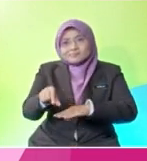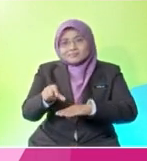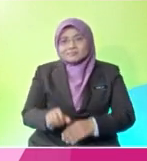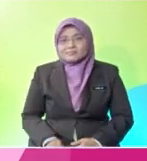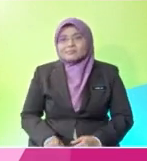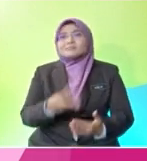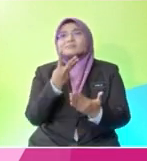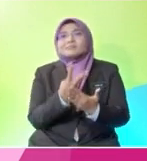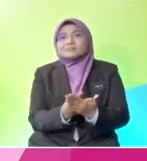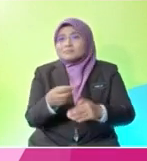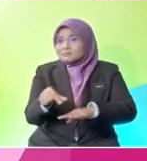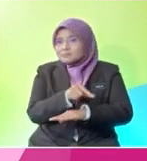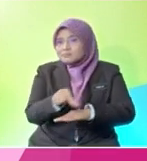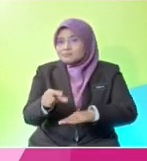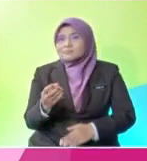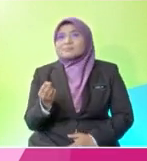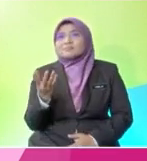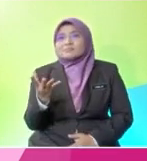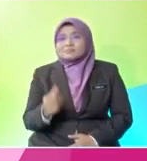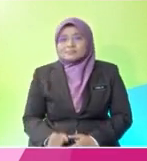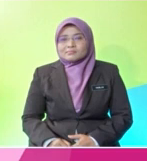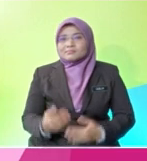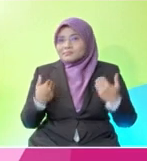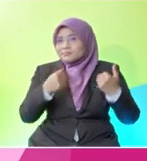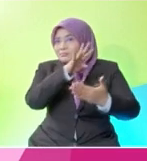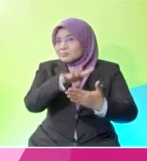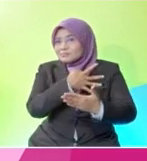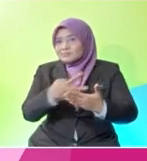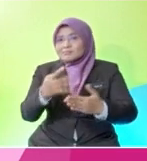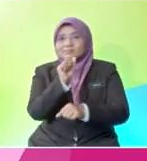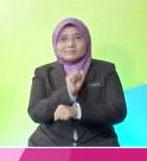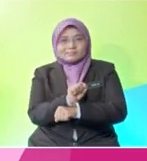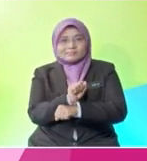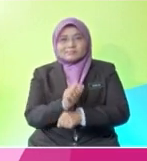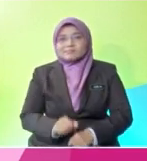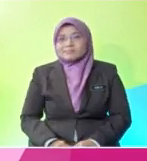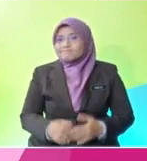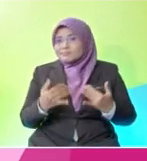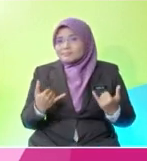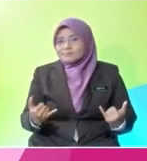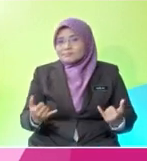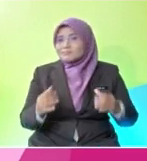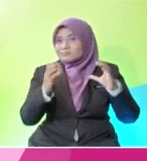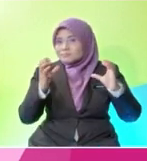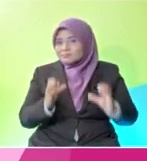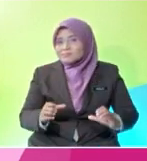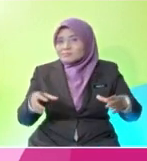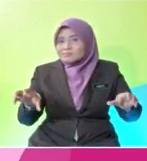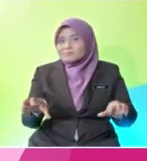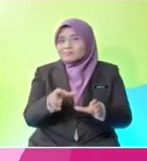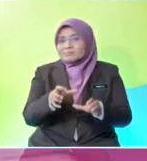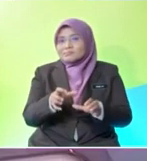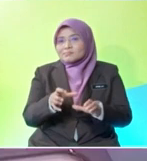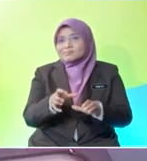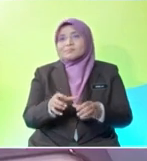jadwal kerja hah Jadi sekarang ah kita sudah nah sampai ke membina atau cara dan juga menghasilkan produk